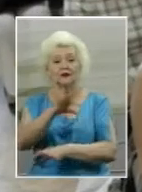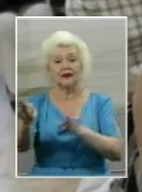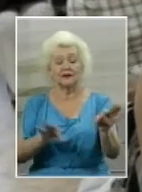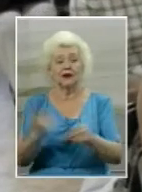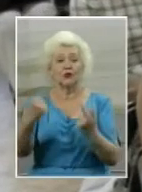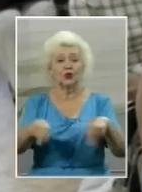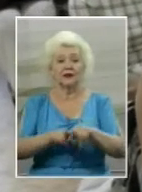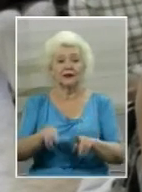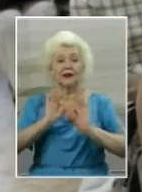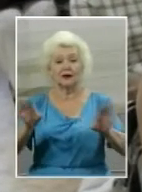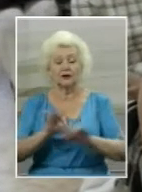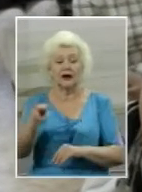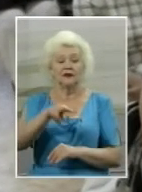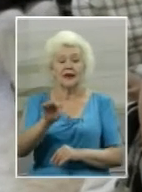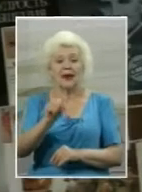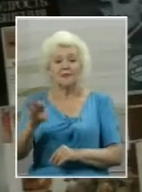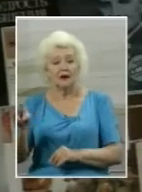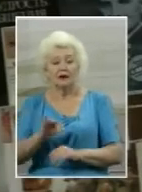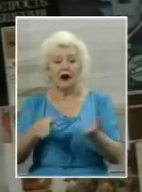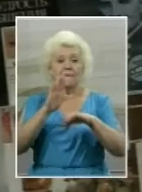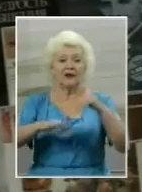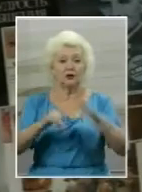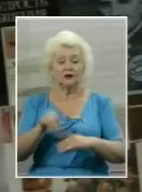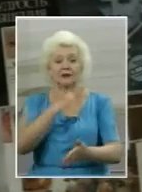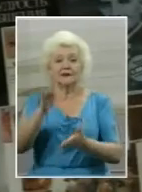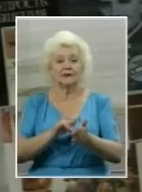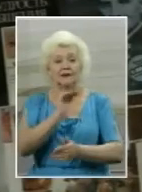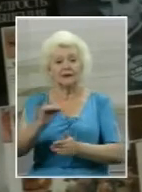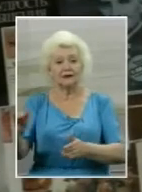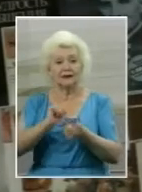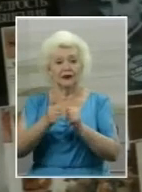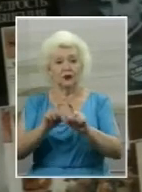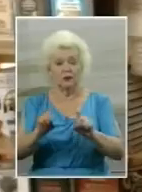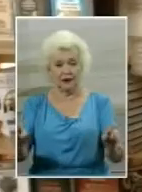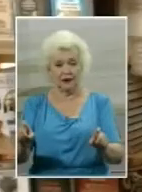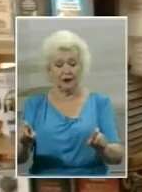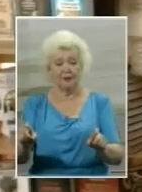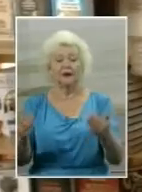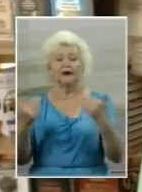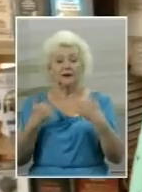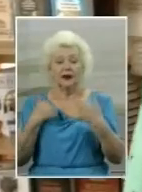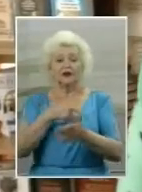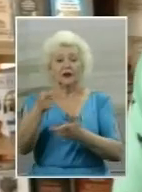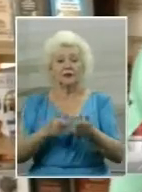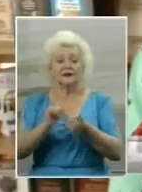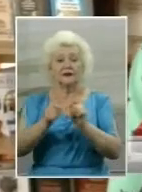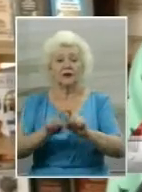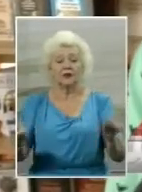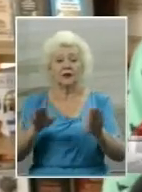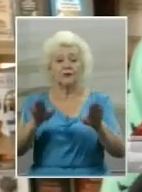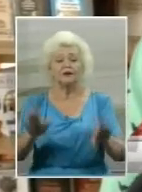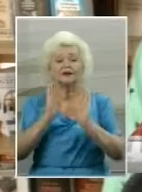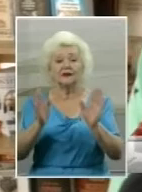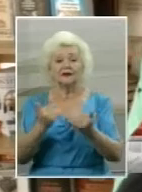один з таких розповіла Лариса Лібіга, методист Центральної дитячої бібліотеки. Наші міські бібліотеки – це місце не тільки